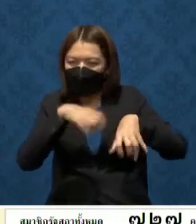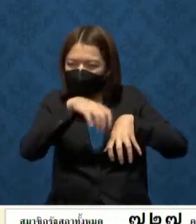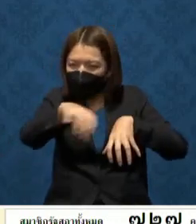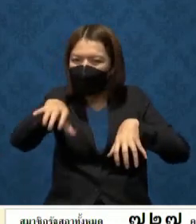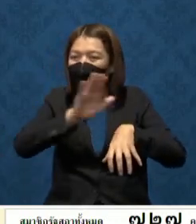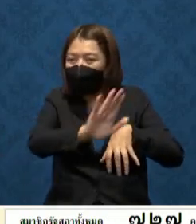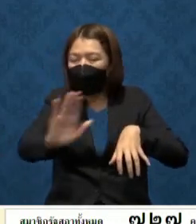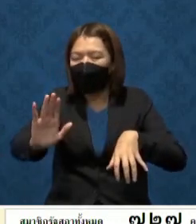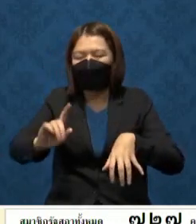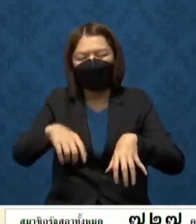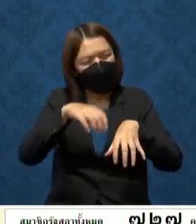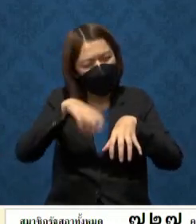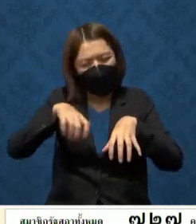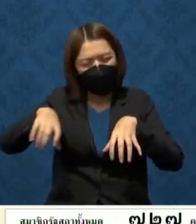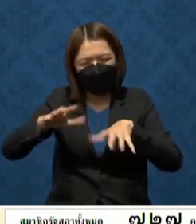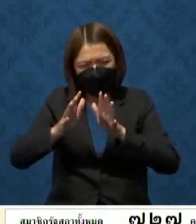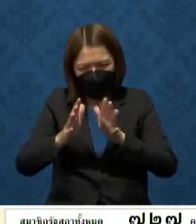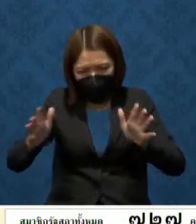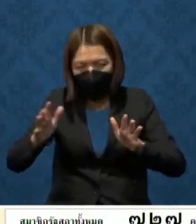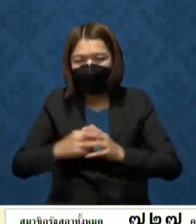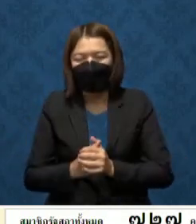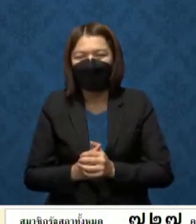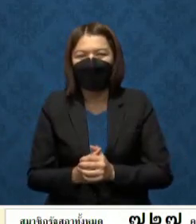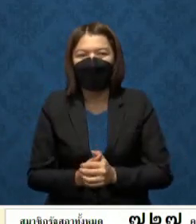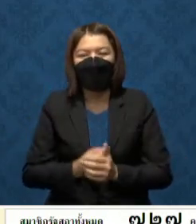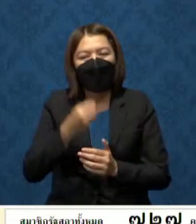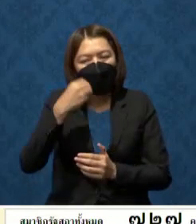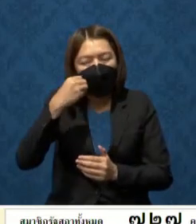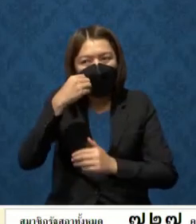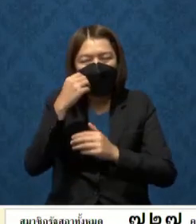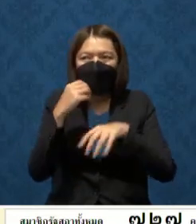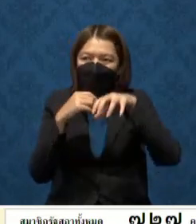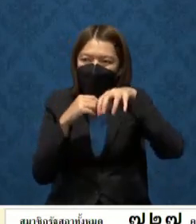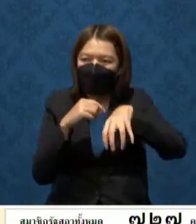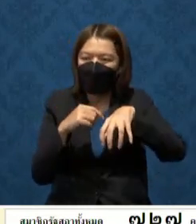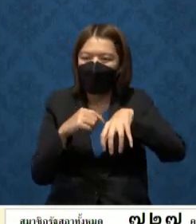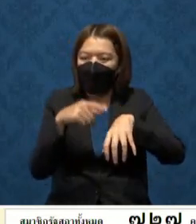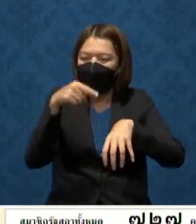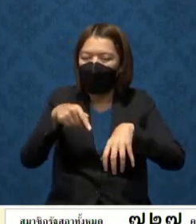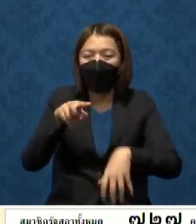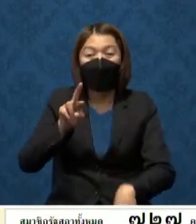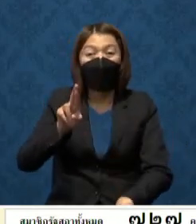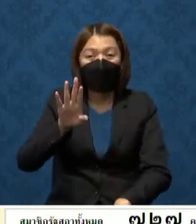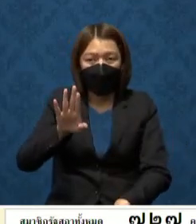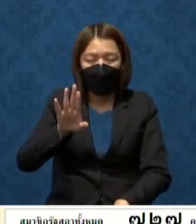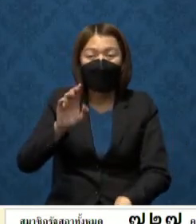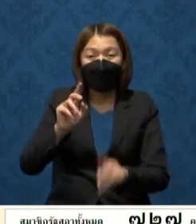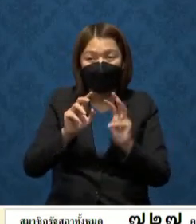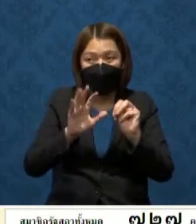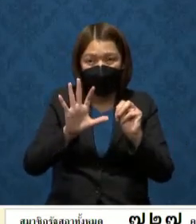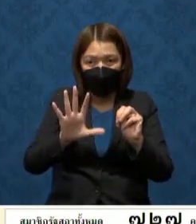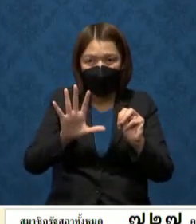่ๆ ซึงมหลายหนอยงานอย่างน้ที่สดที่ปรากฏอยู่ในร่างพัดชบับนี้ในมรตตา 5